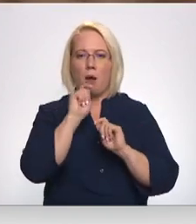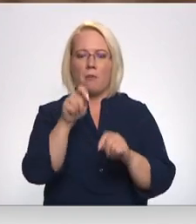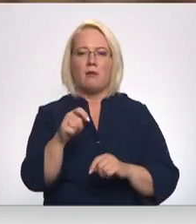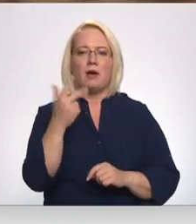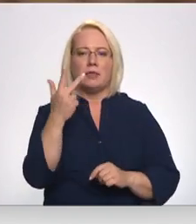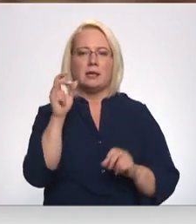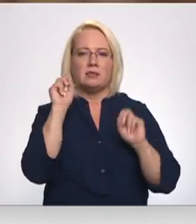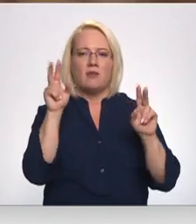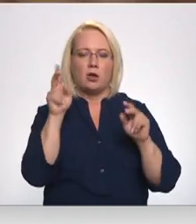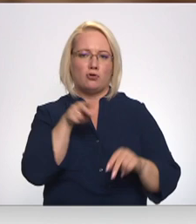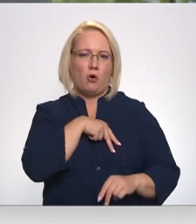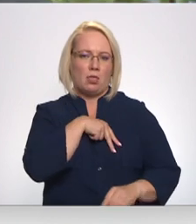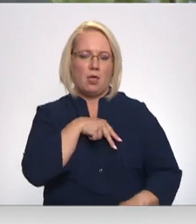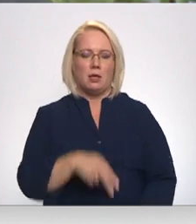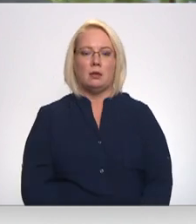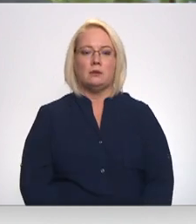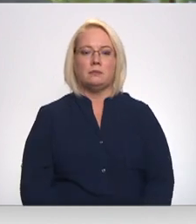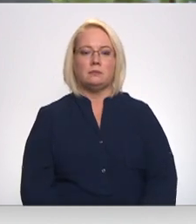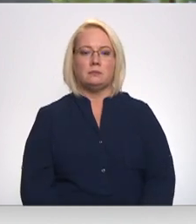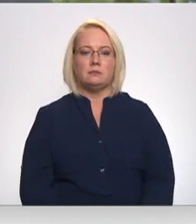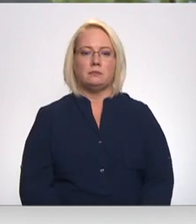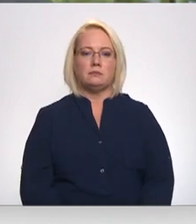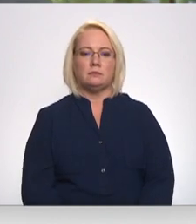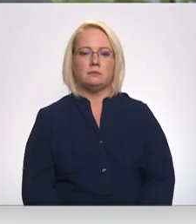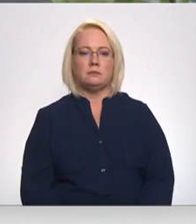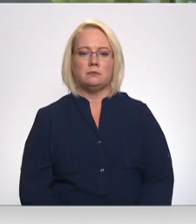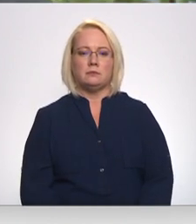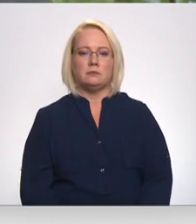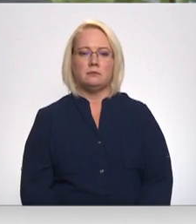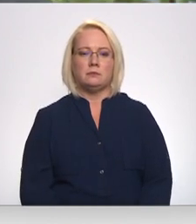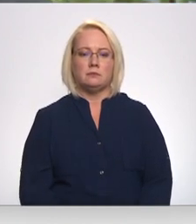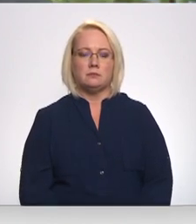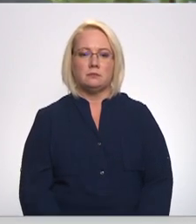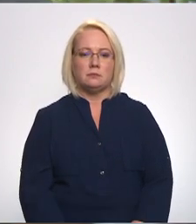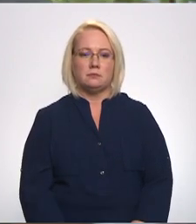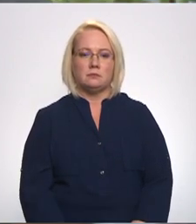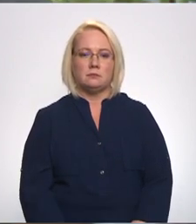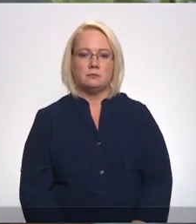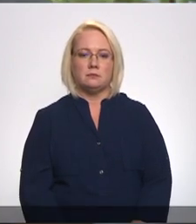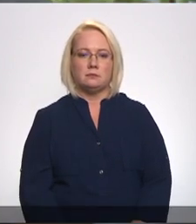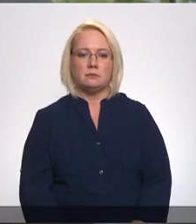zvaigžņu ordeni. Es neko šajā gāju tādu zušie, kāds viens gāju tur pret tīvi.